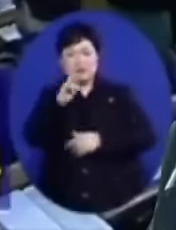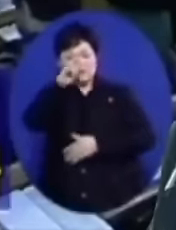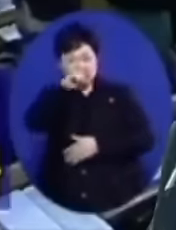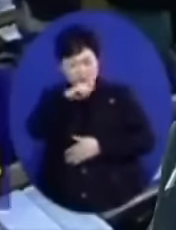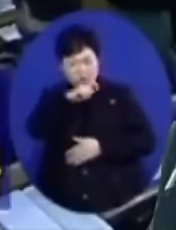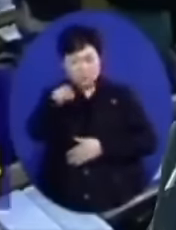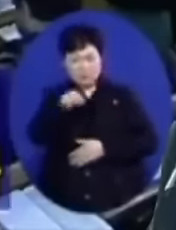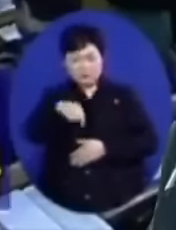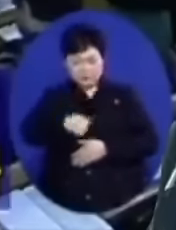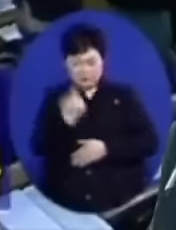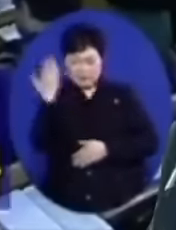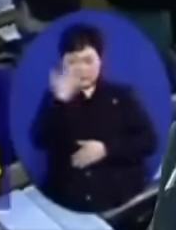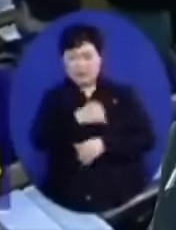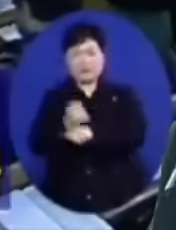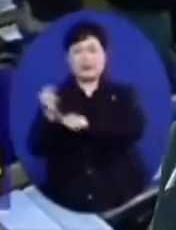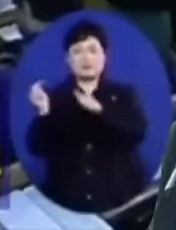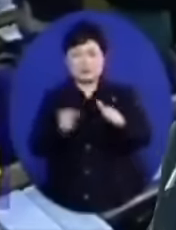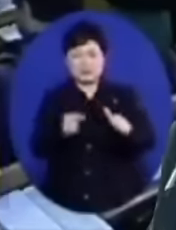것에서 자신을 깨끗하게 하자.